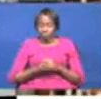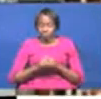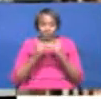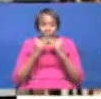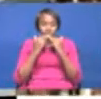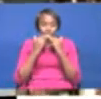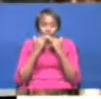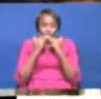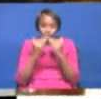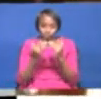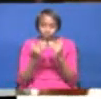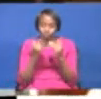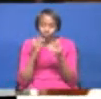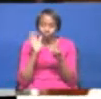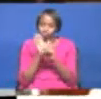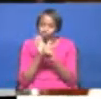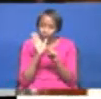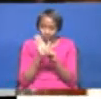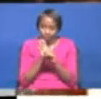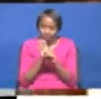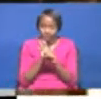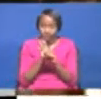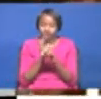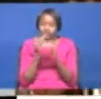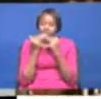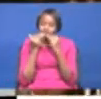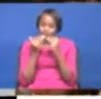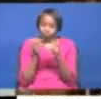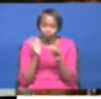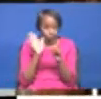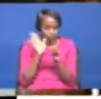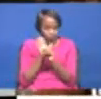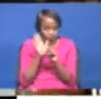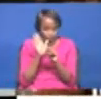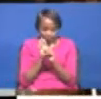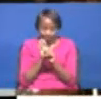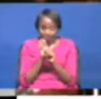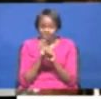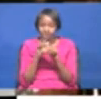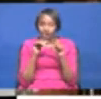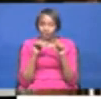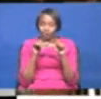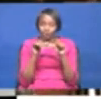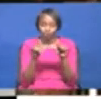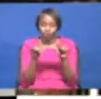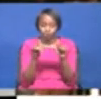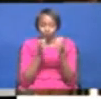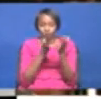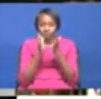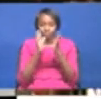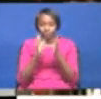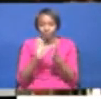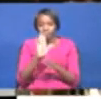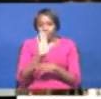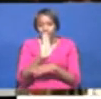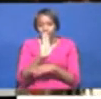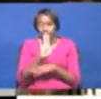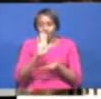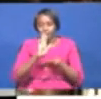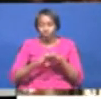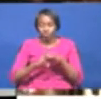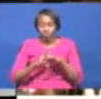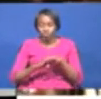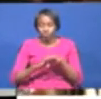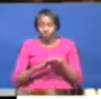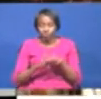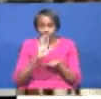sana, nawashukuru sana, nawashukuru sana, na mimi ndaendelea kuwa mtumishi wenu mwema. Vile mmeniona hizi miaka